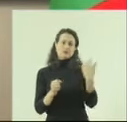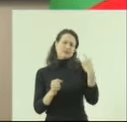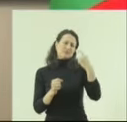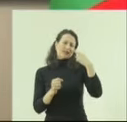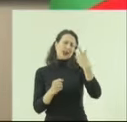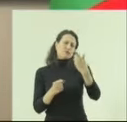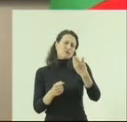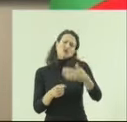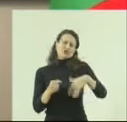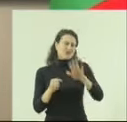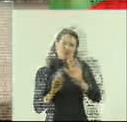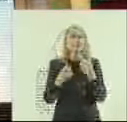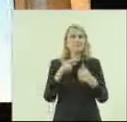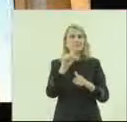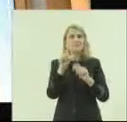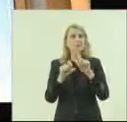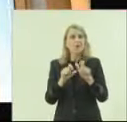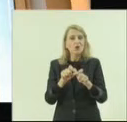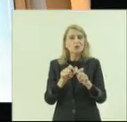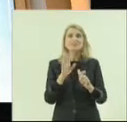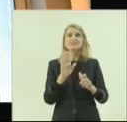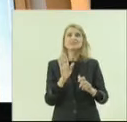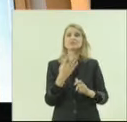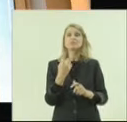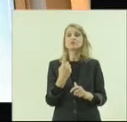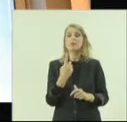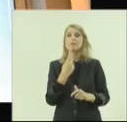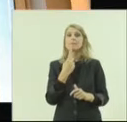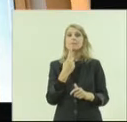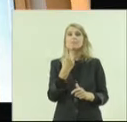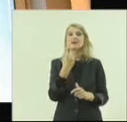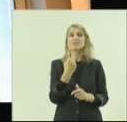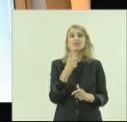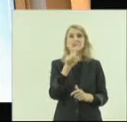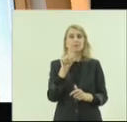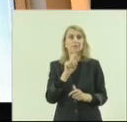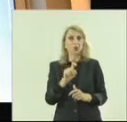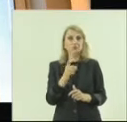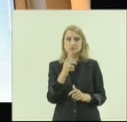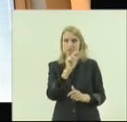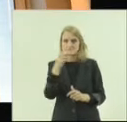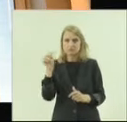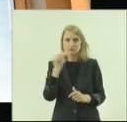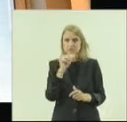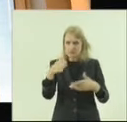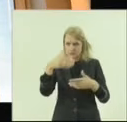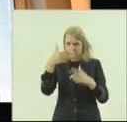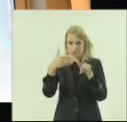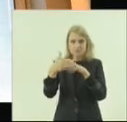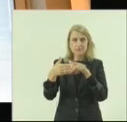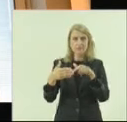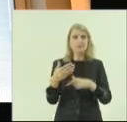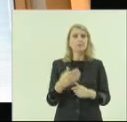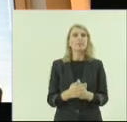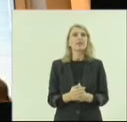някакъв разумен избор и разговор. Започваме с първите опроси, които са зададени в слайдо преди събитието от